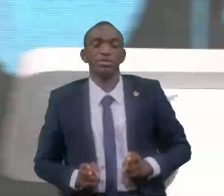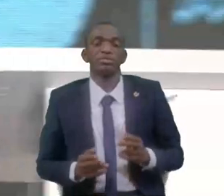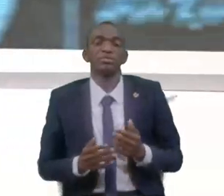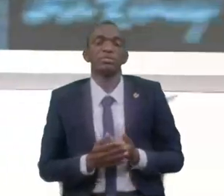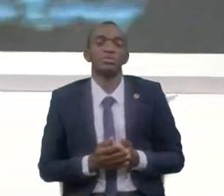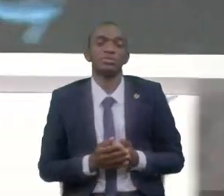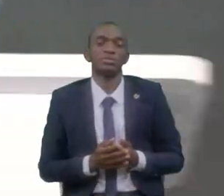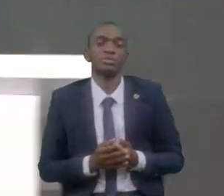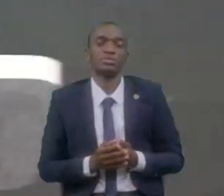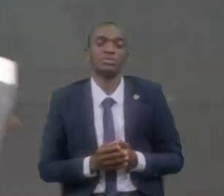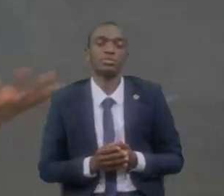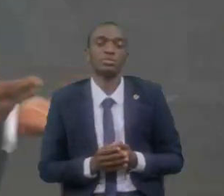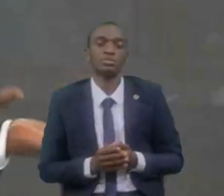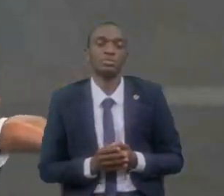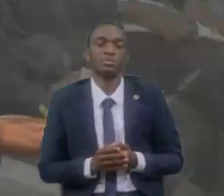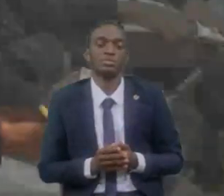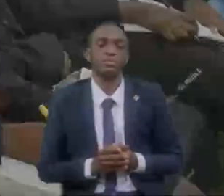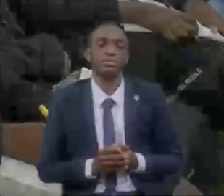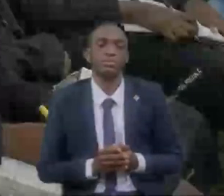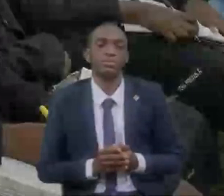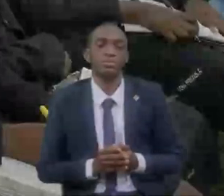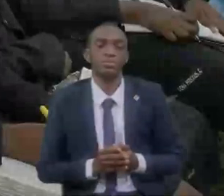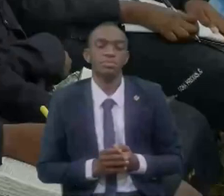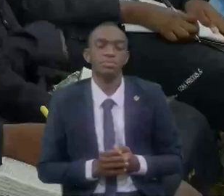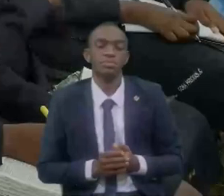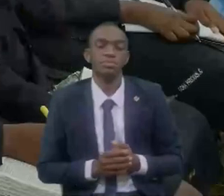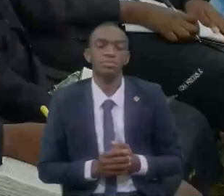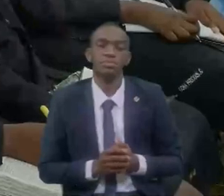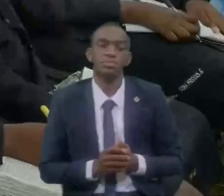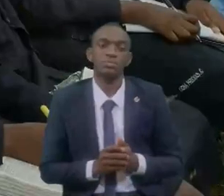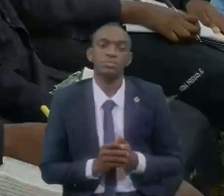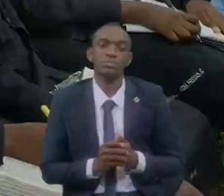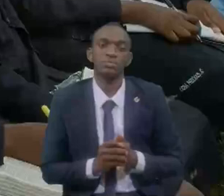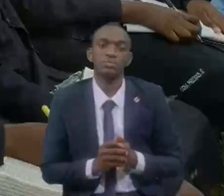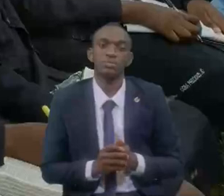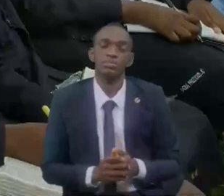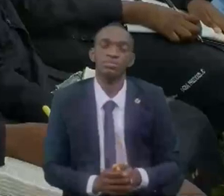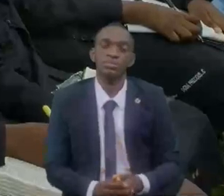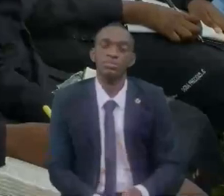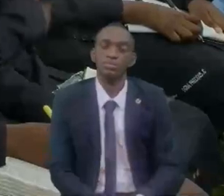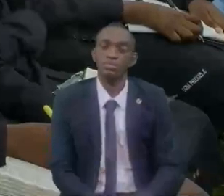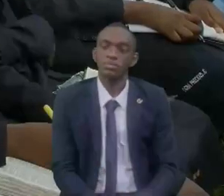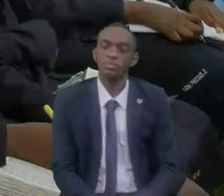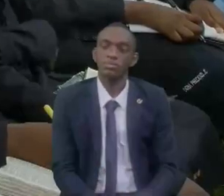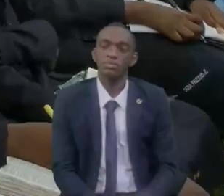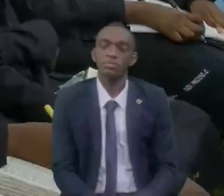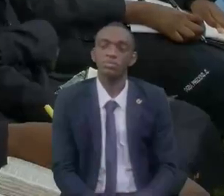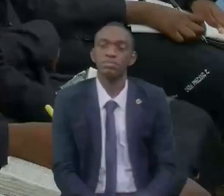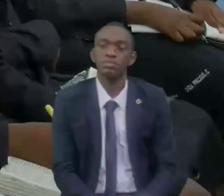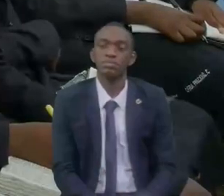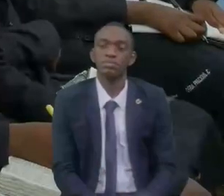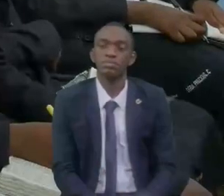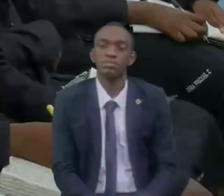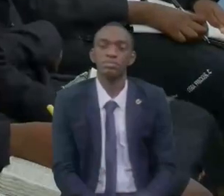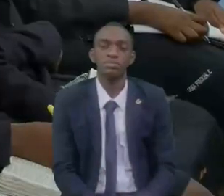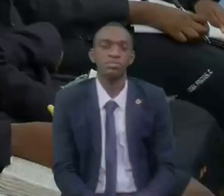poumons. Qu'est-ce que moi je vais faire? Si un homme, une femme n'a pas de fibrome, elle peut avoir l'ulcère.